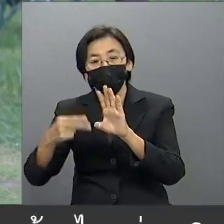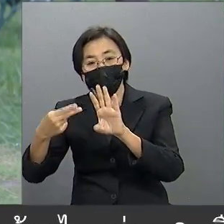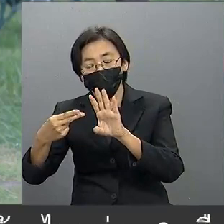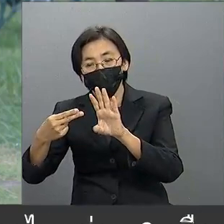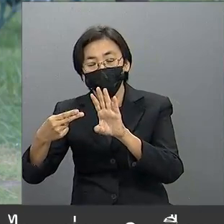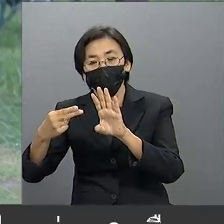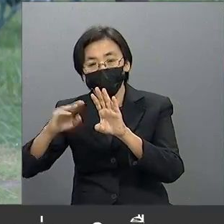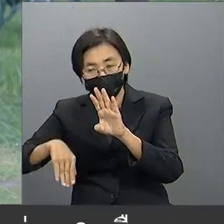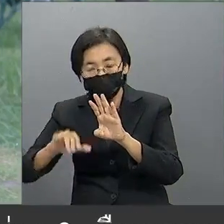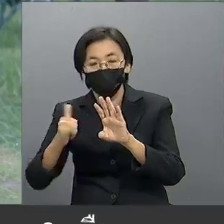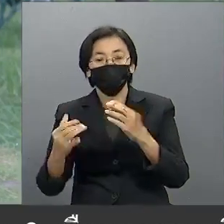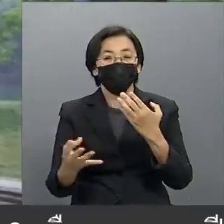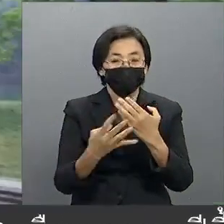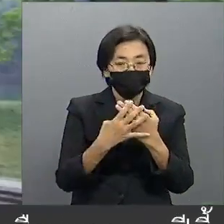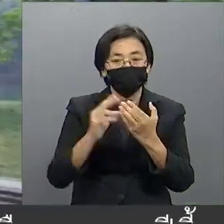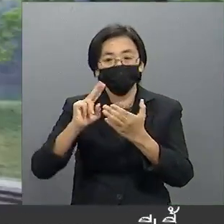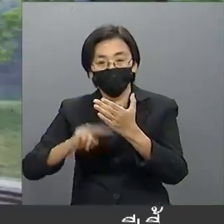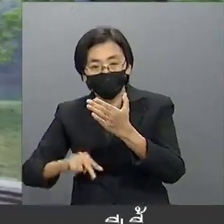จำทั้งปรับสัดส่วน